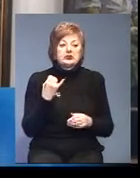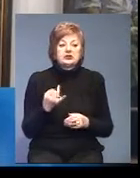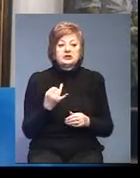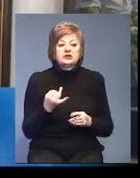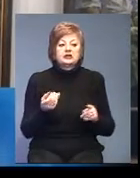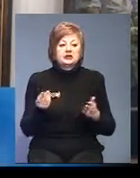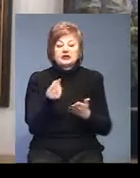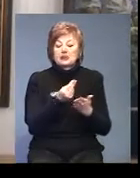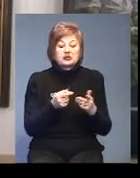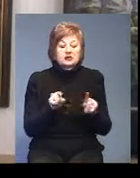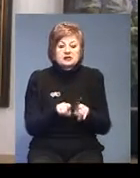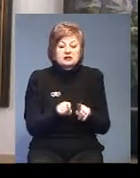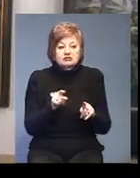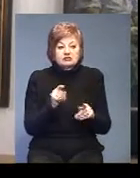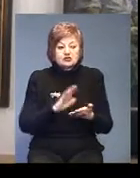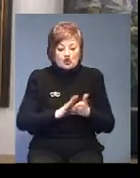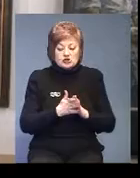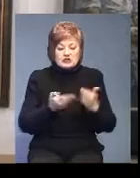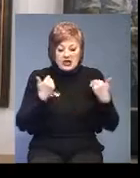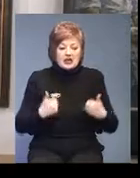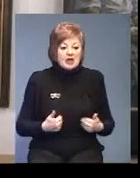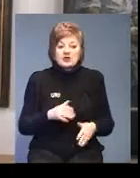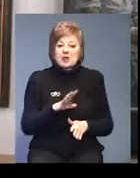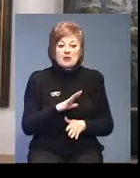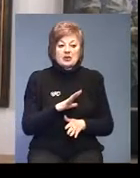такому якомусь стані, не знаю, такому, ну,